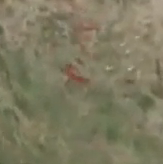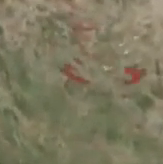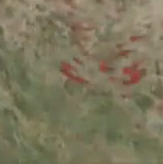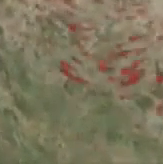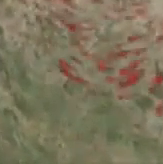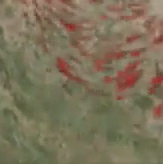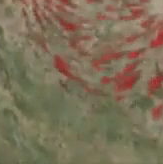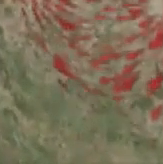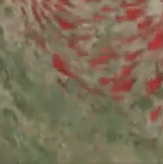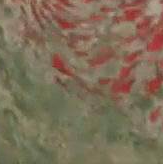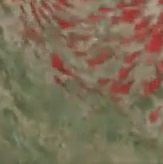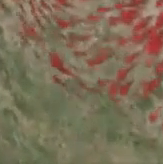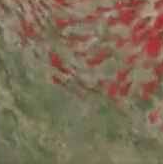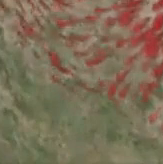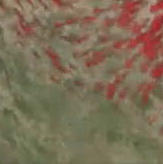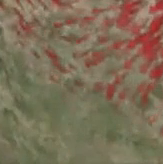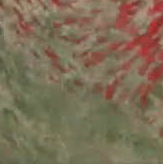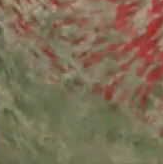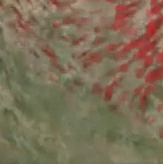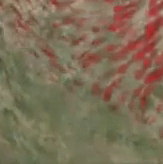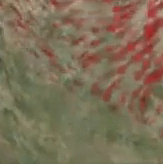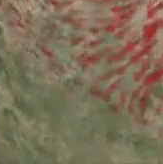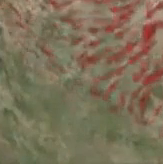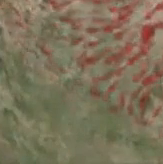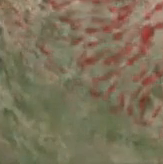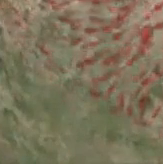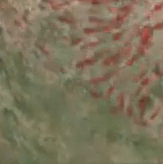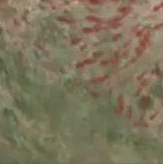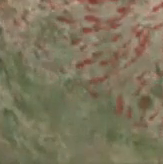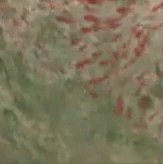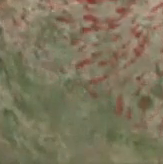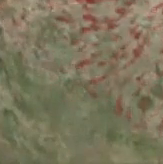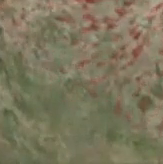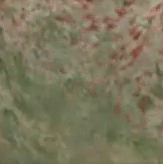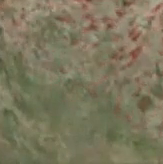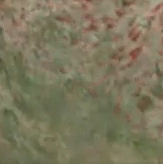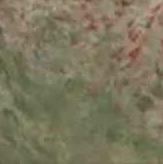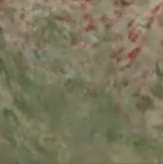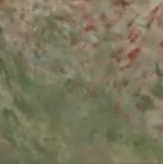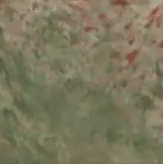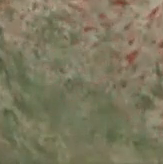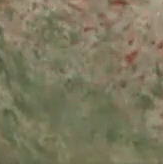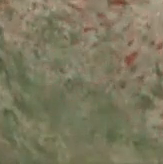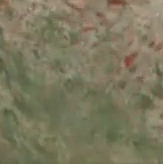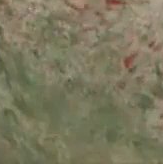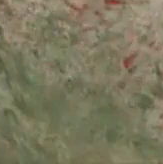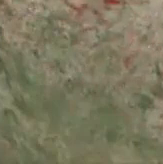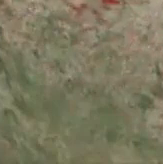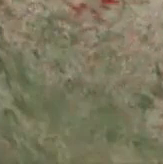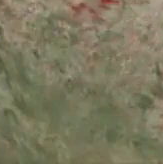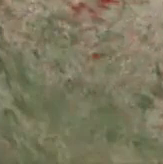منطقة الرياض، حيث من المتوقع أن تتأثر العاصمة الرياض خلال الساعات القليلة القادمة بموجة من الأتربة